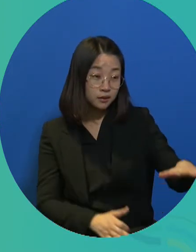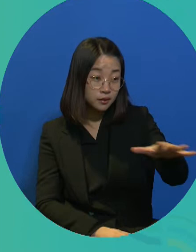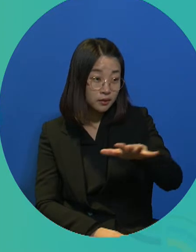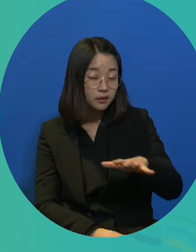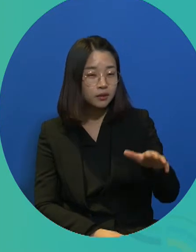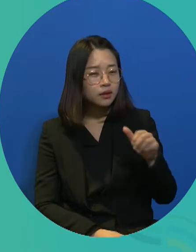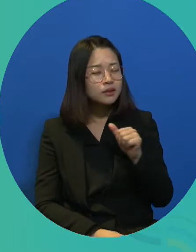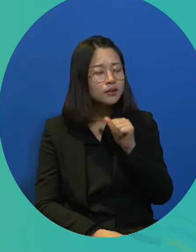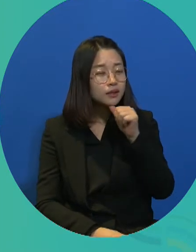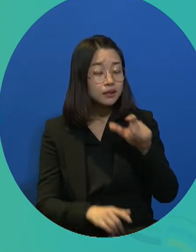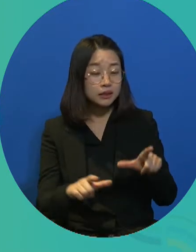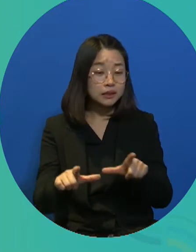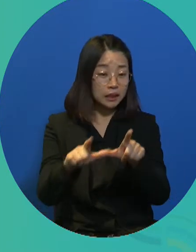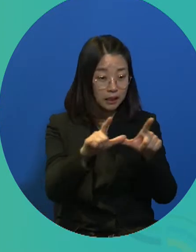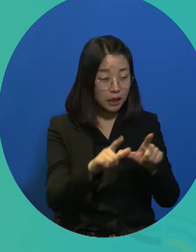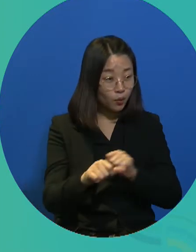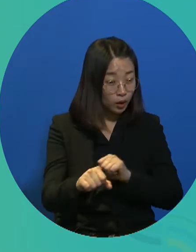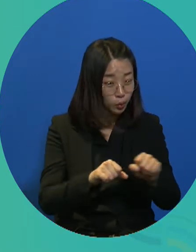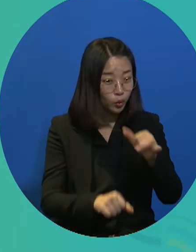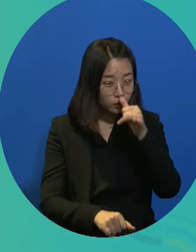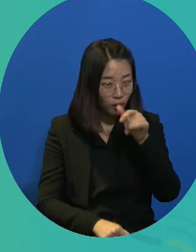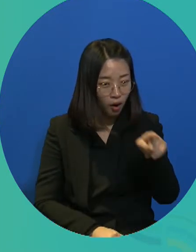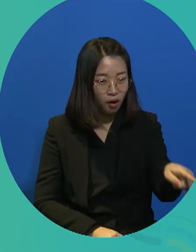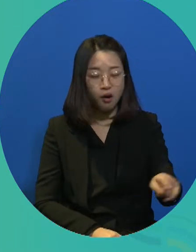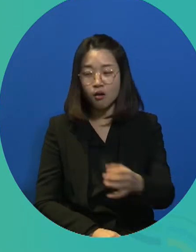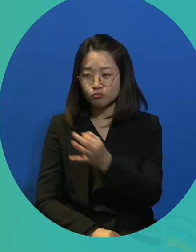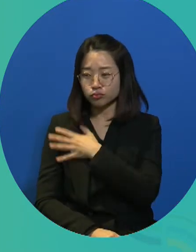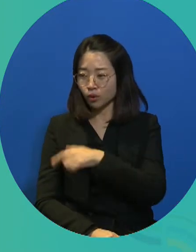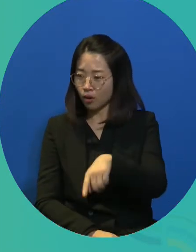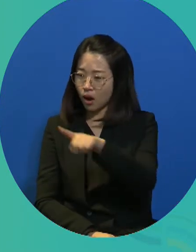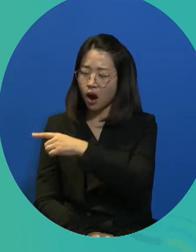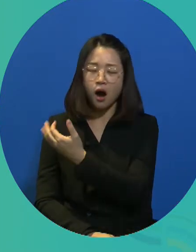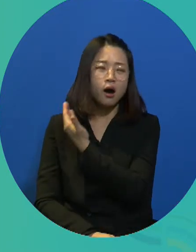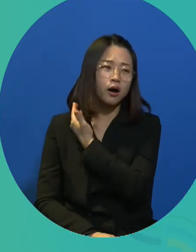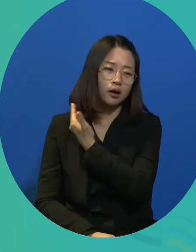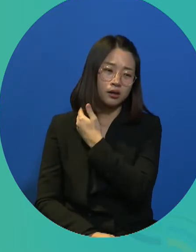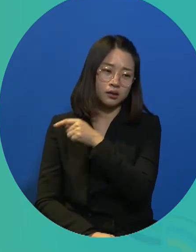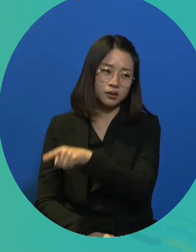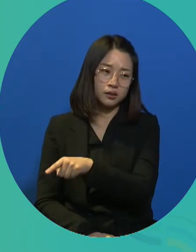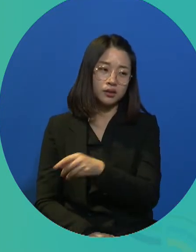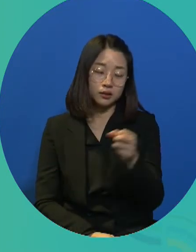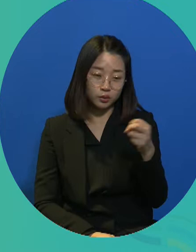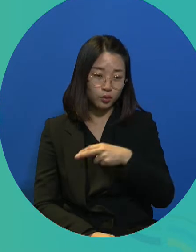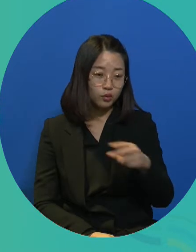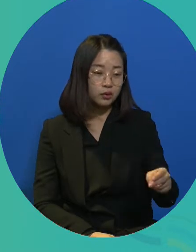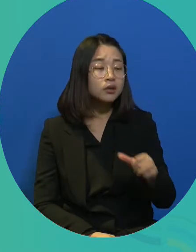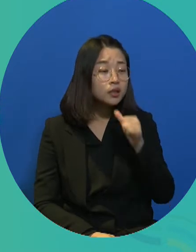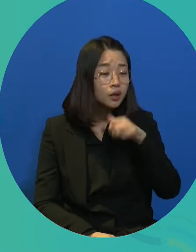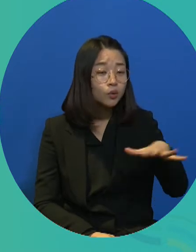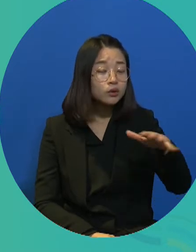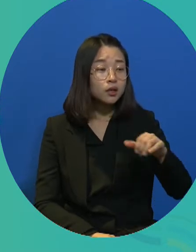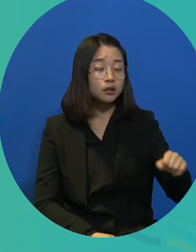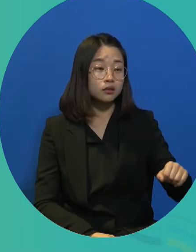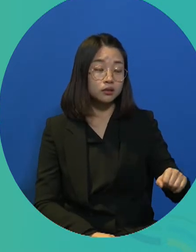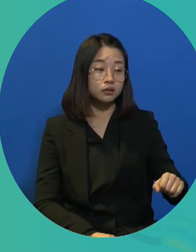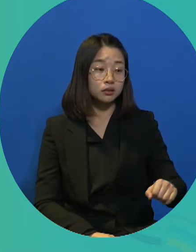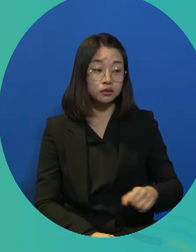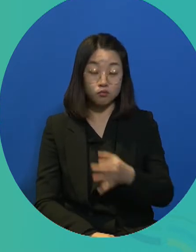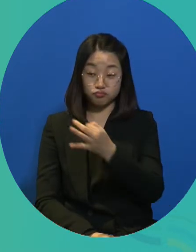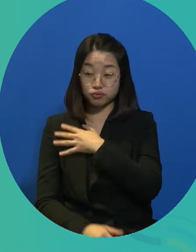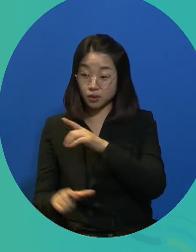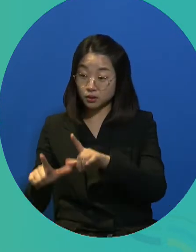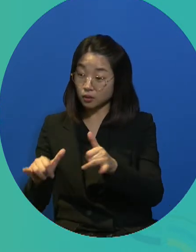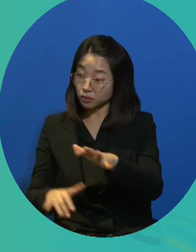주로 빈곤한 지역에서 활동을 하고 그런 캠페인을 펼치기 때문에 부유한 지역에서 살고